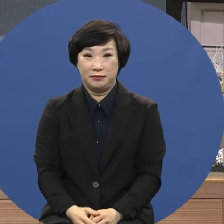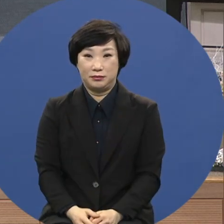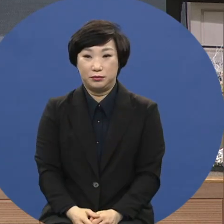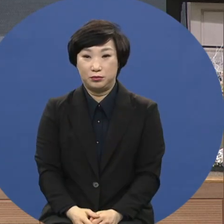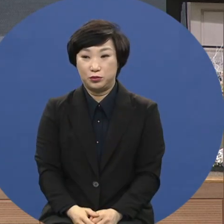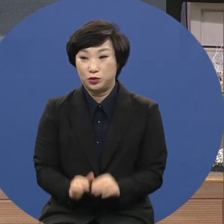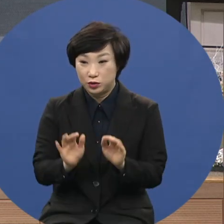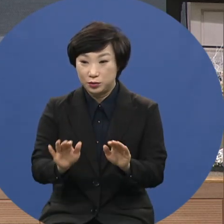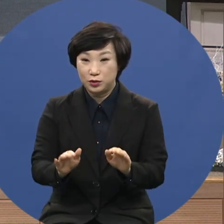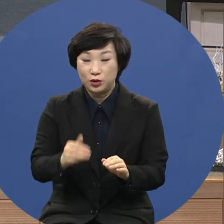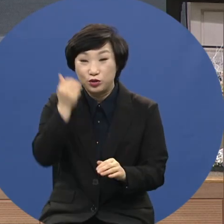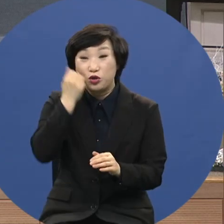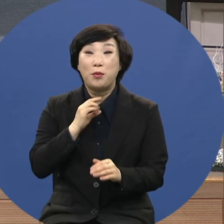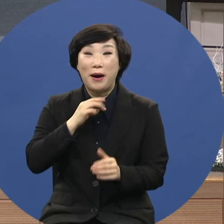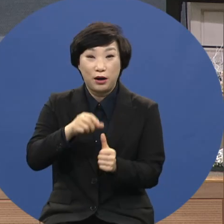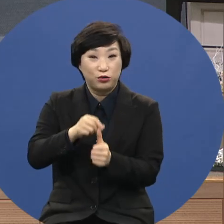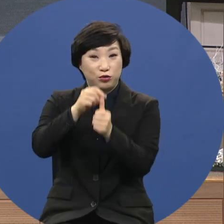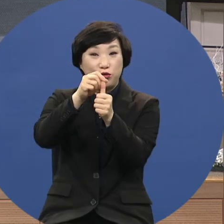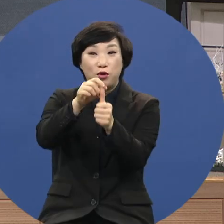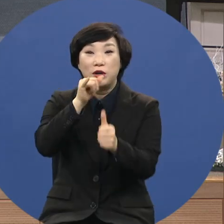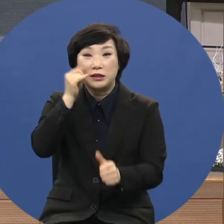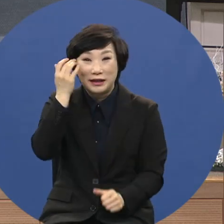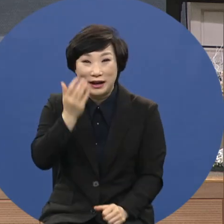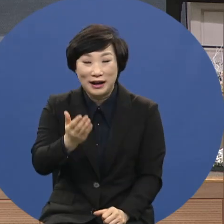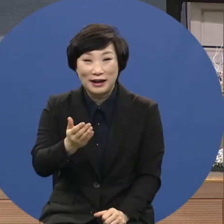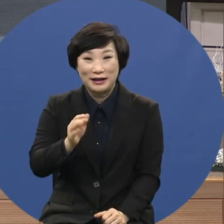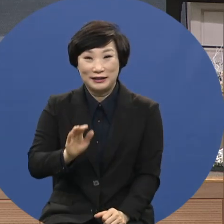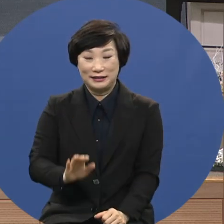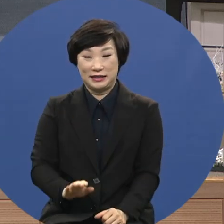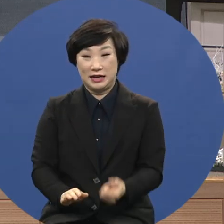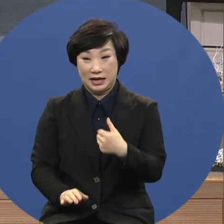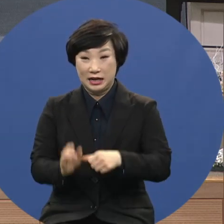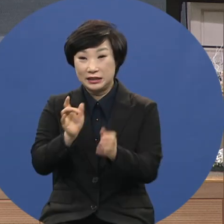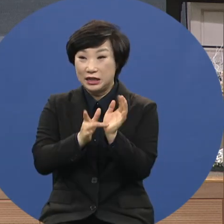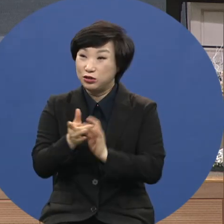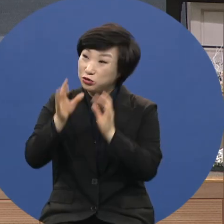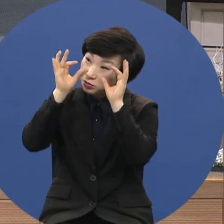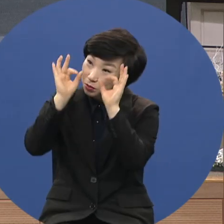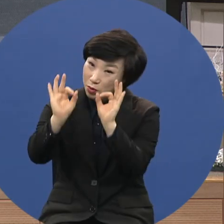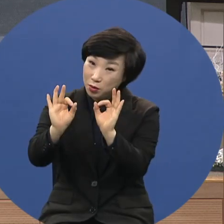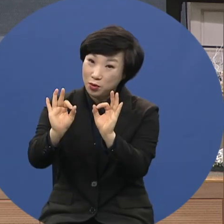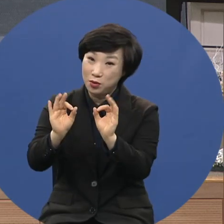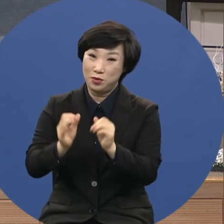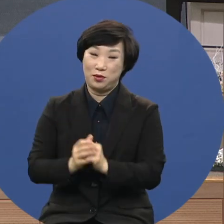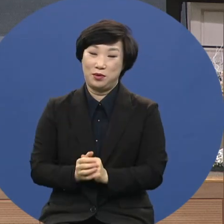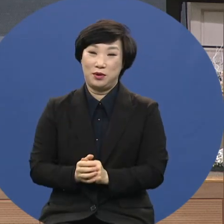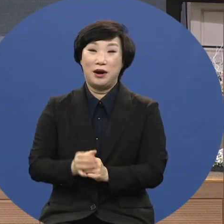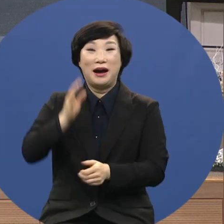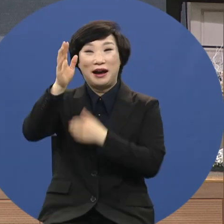그럼 누구만 살리느냐? 아들을 보고